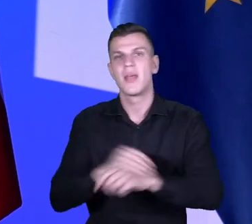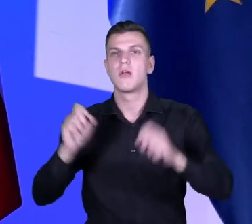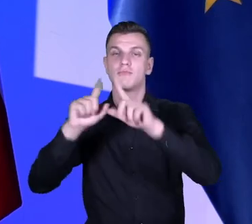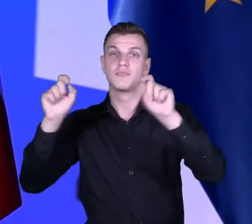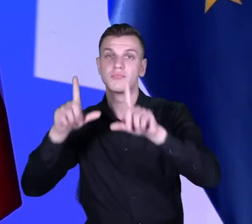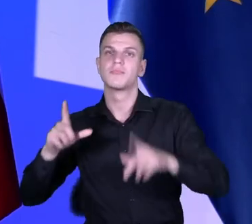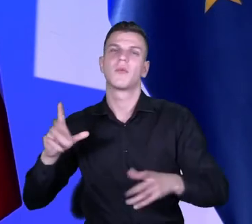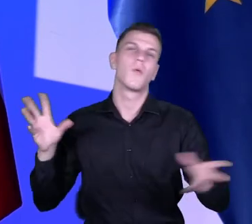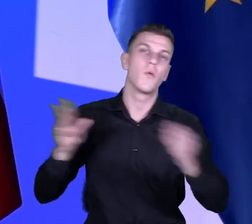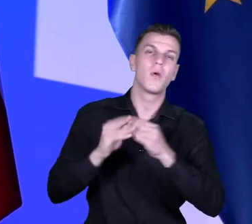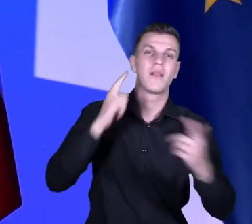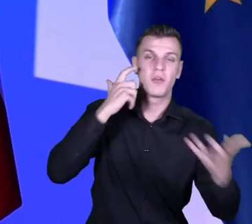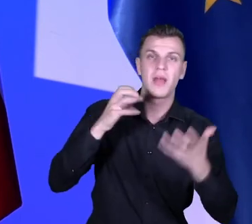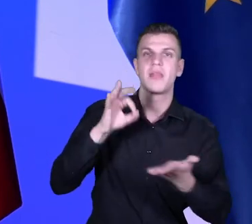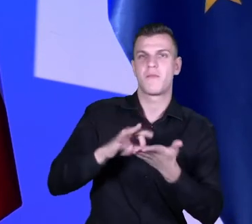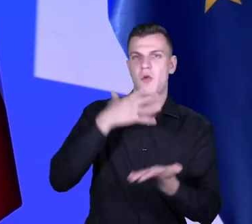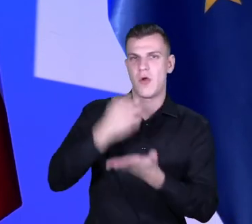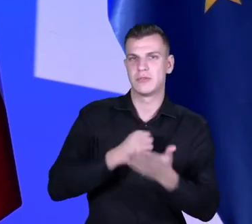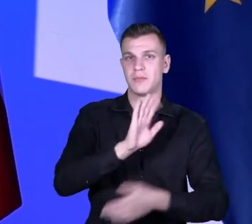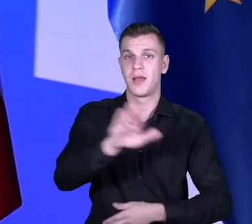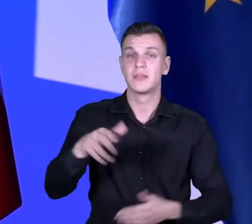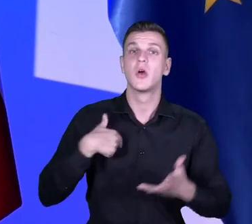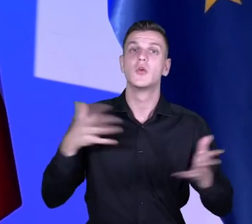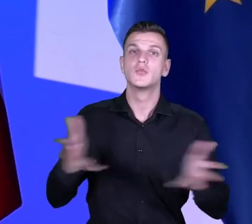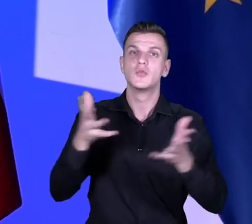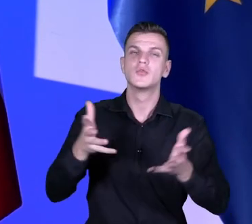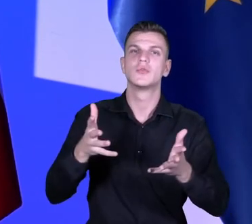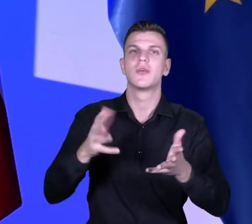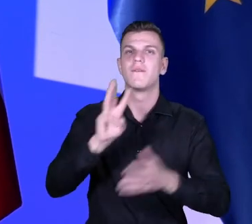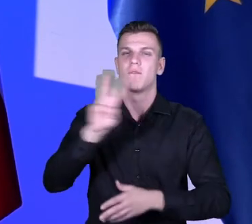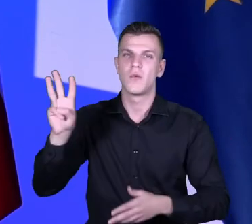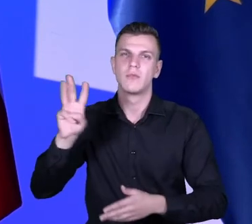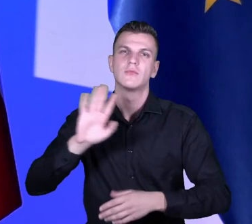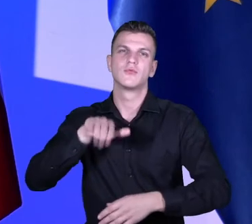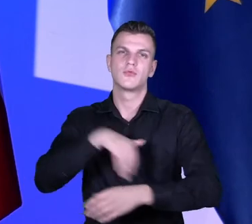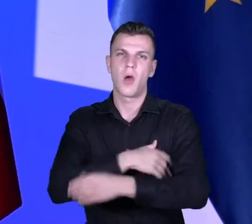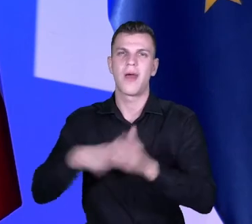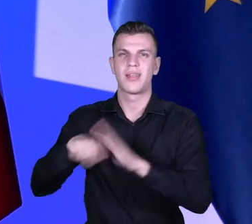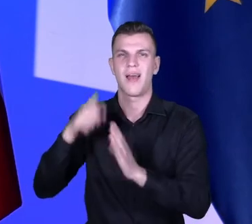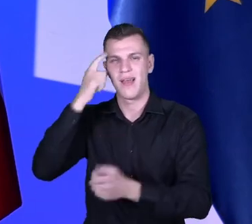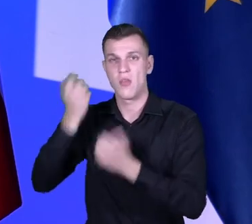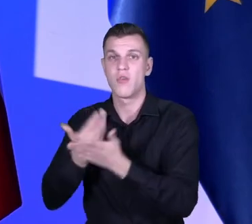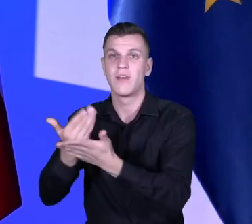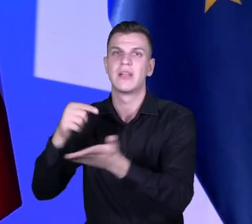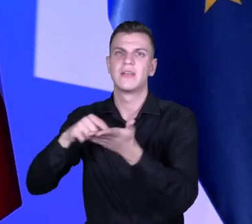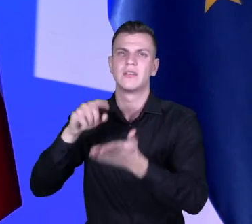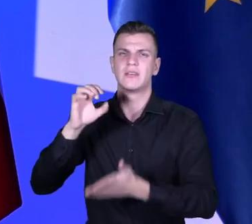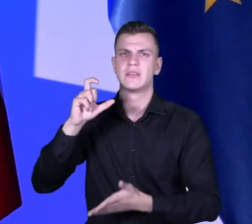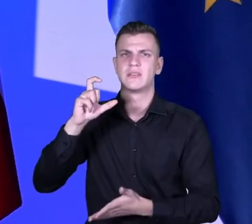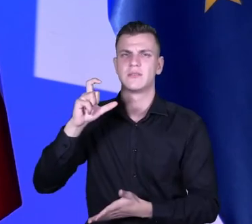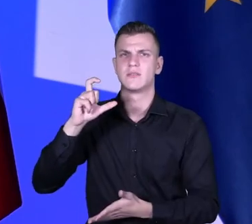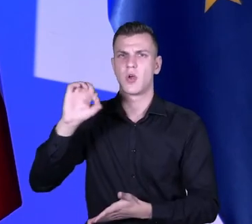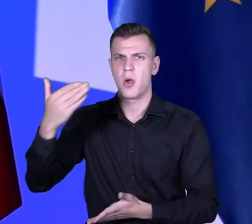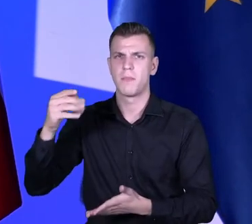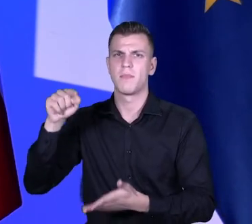Innowatora dalej korzystać. Ja zapraszam, tak jak Małgorzata, na stronę szkoła-dla-innowatora.org.pl. Tam już są i będą się pojawiały jeszcze sukcesywnie kolejne materiały, między